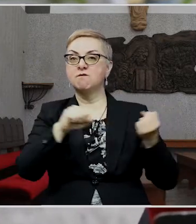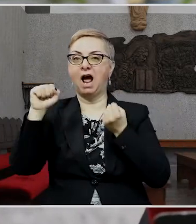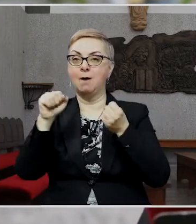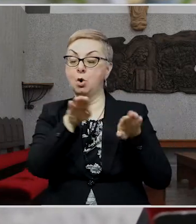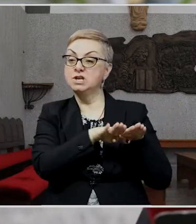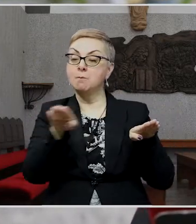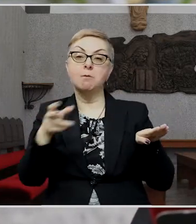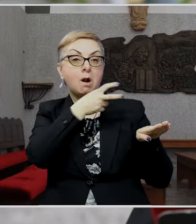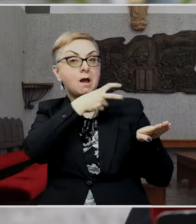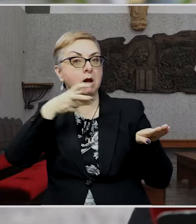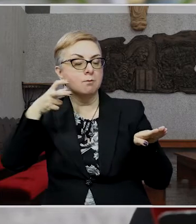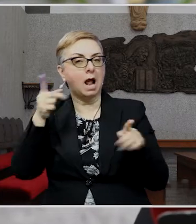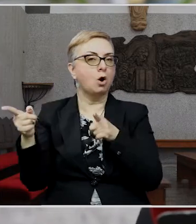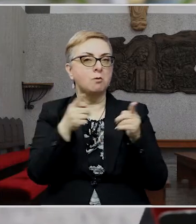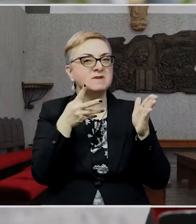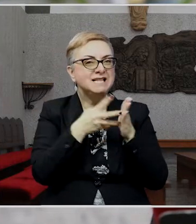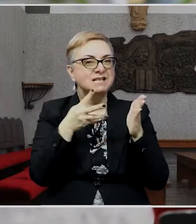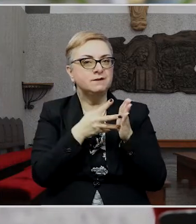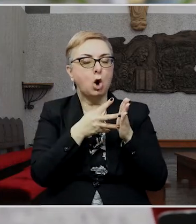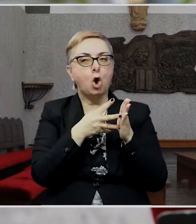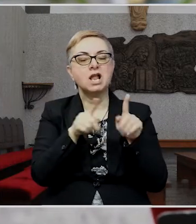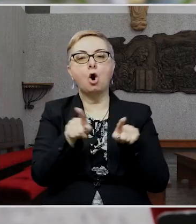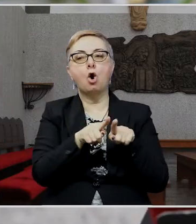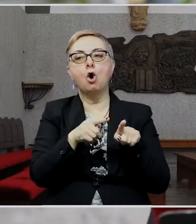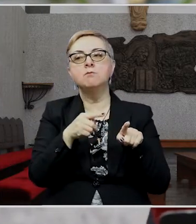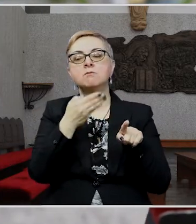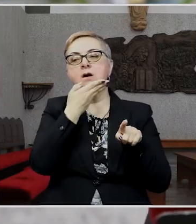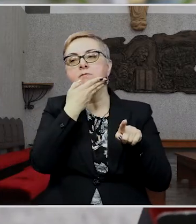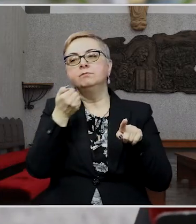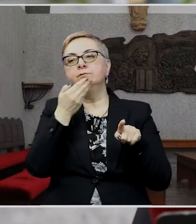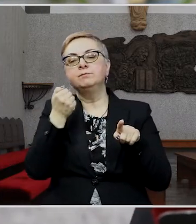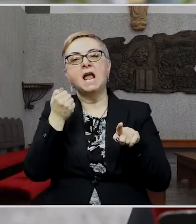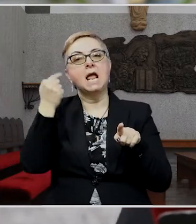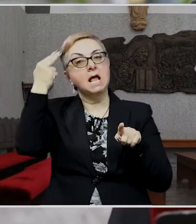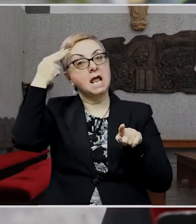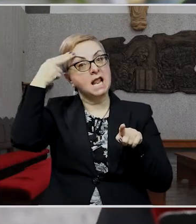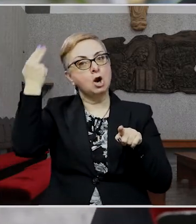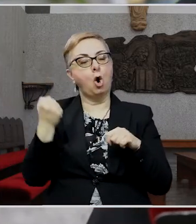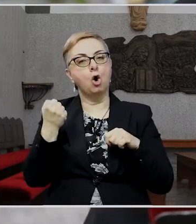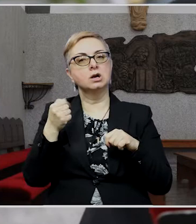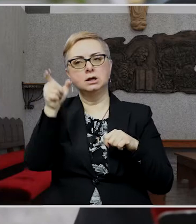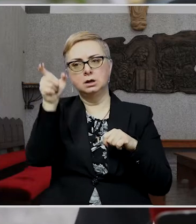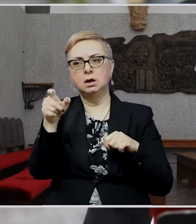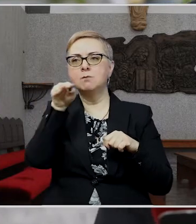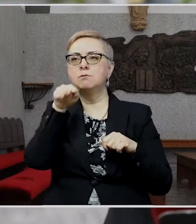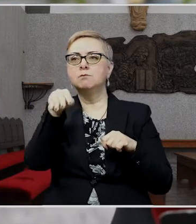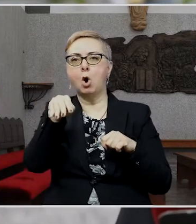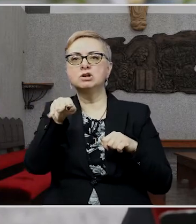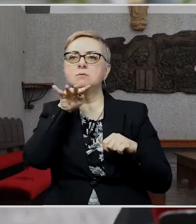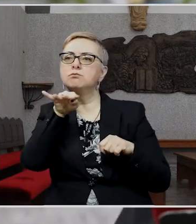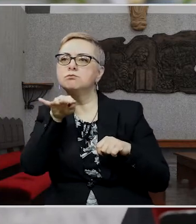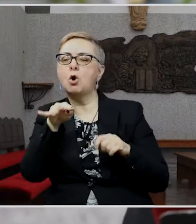difficoltà con nostalgia ricordavano rimproverando museo ma perché non c'è lasciate in pace